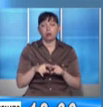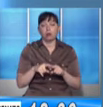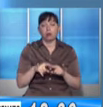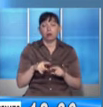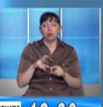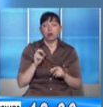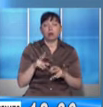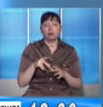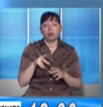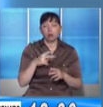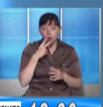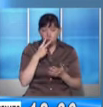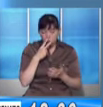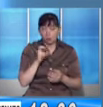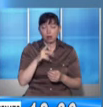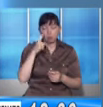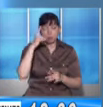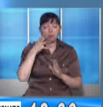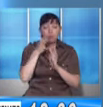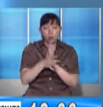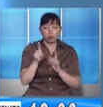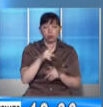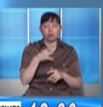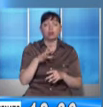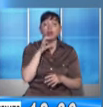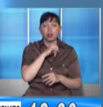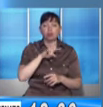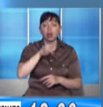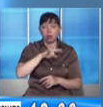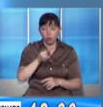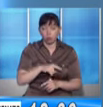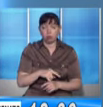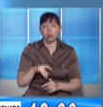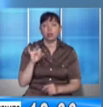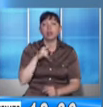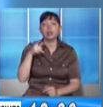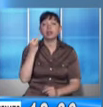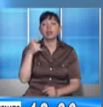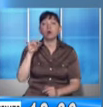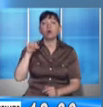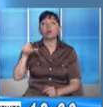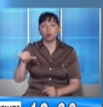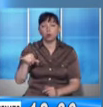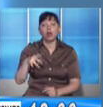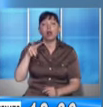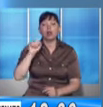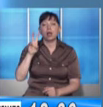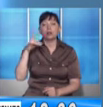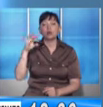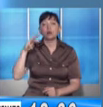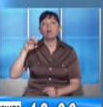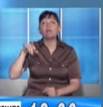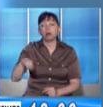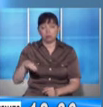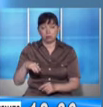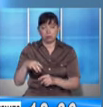a prevăzut concesionarea aeroportului. Și a treia a doamnei Inga Grigoriu, privind Andromatul, un raport pe care nu am ajuns să o prezentăm în